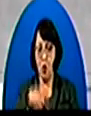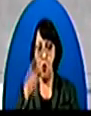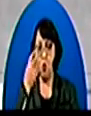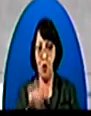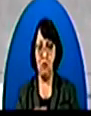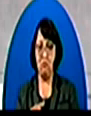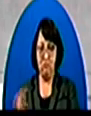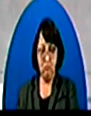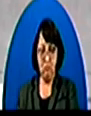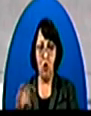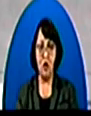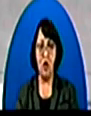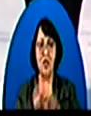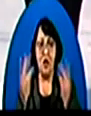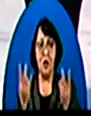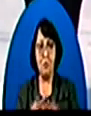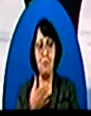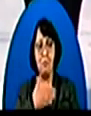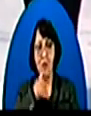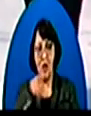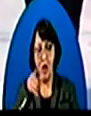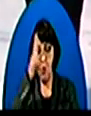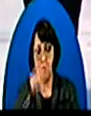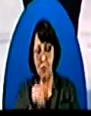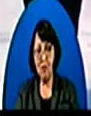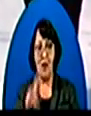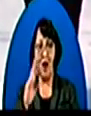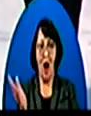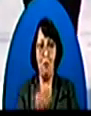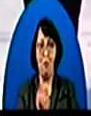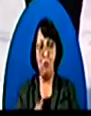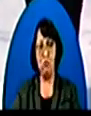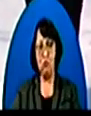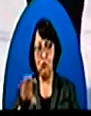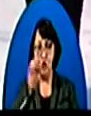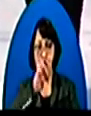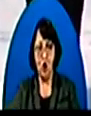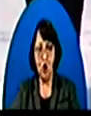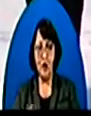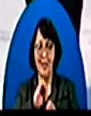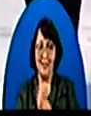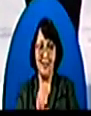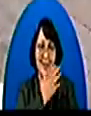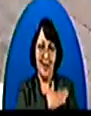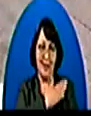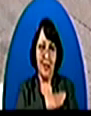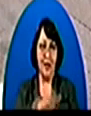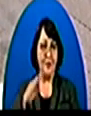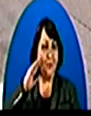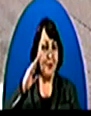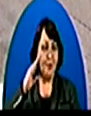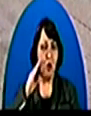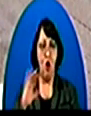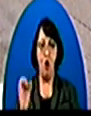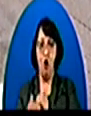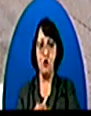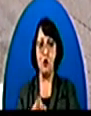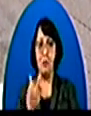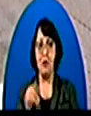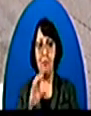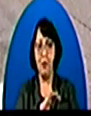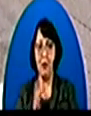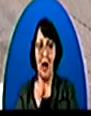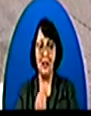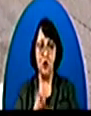мэндийн чиглэлээр хийсэн анхны тохиолдлоо гэдгийг бол зөвхөн бол шин зүгээс хэлж байна. За энэ дээр бол мэдээж цагдаа зэвсэгт хүрчин онцгой байдал бас хэрхэн яаж